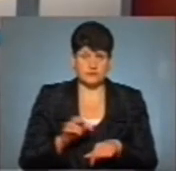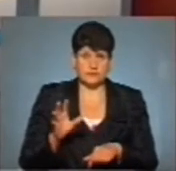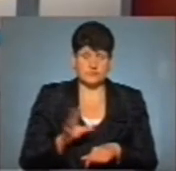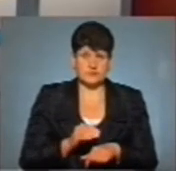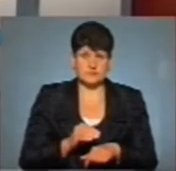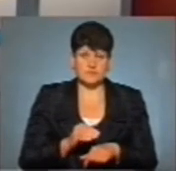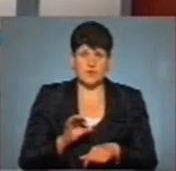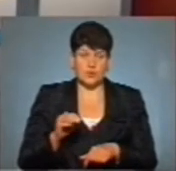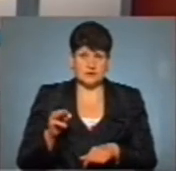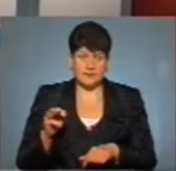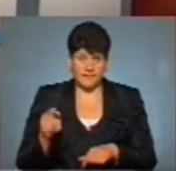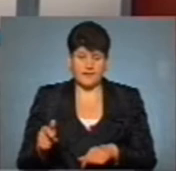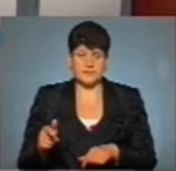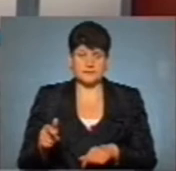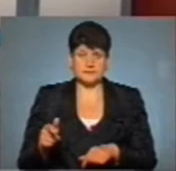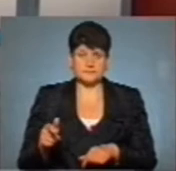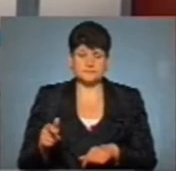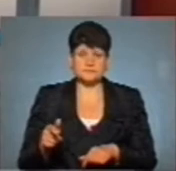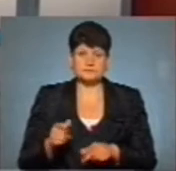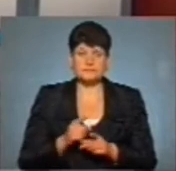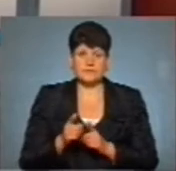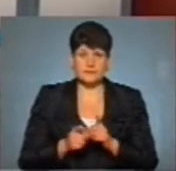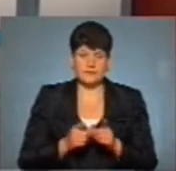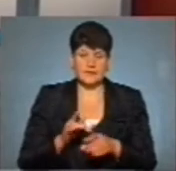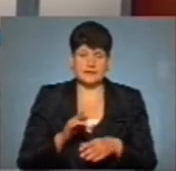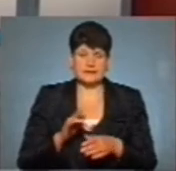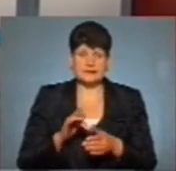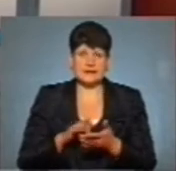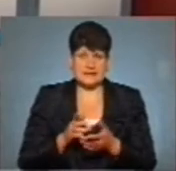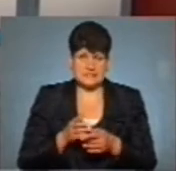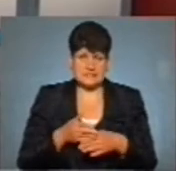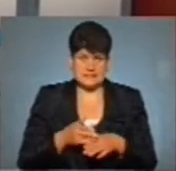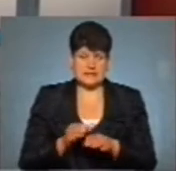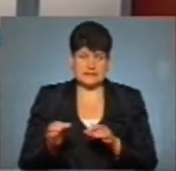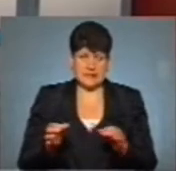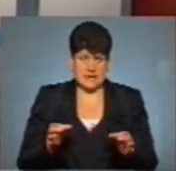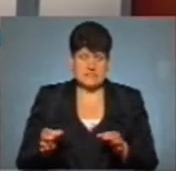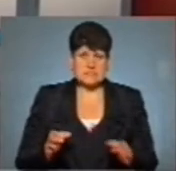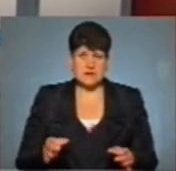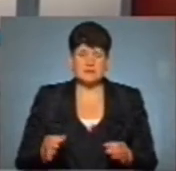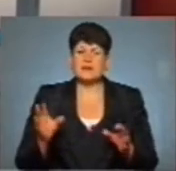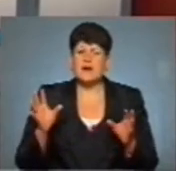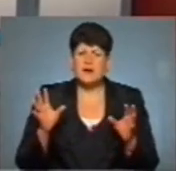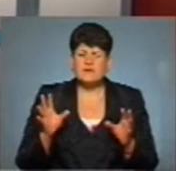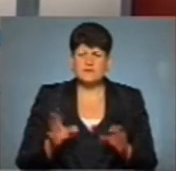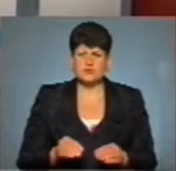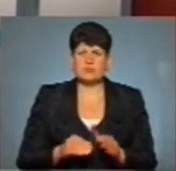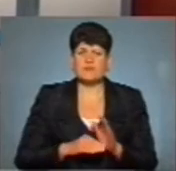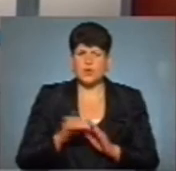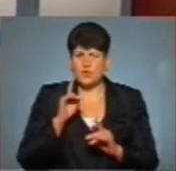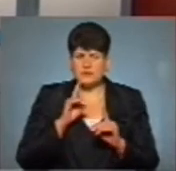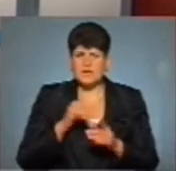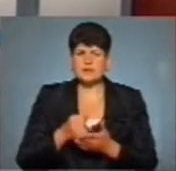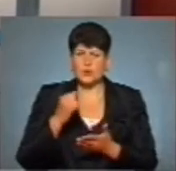на діяльності ОТГ і також на реформі децентралізації? На всьому. І розумієте, я розумію, Верховна Рада ухвалила ряд